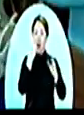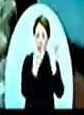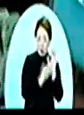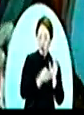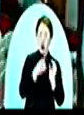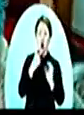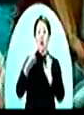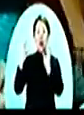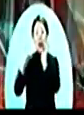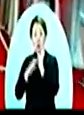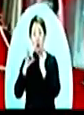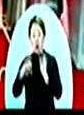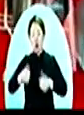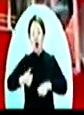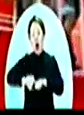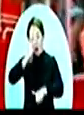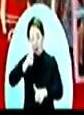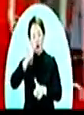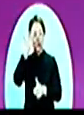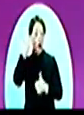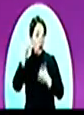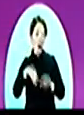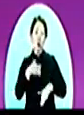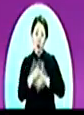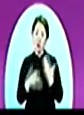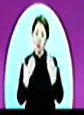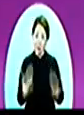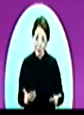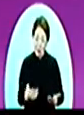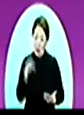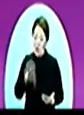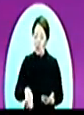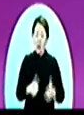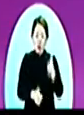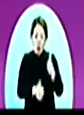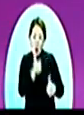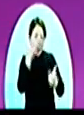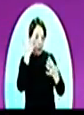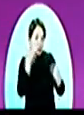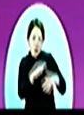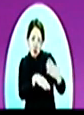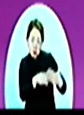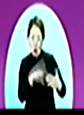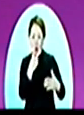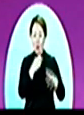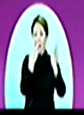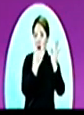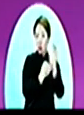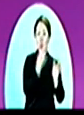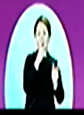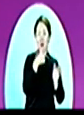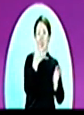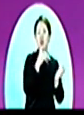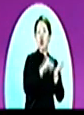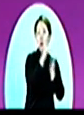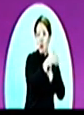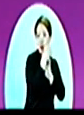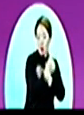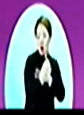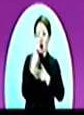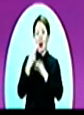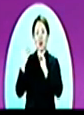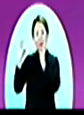2017-2019 онуудад амжилттай зохион байгууллаа. Арга хэмжээг зохион байгуулснаар 2017 онд 2.5 тэрбум, 2019